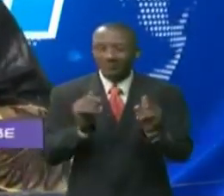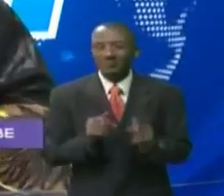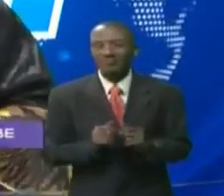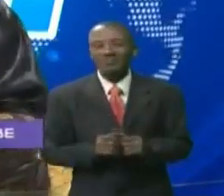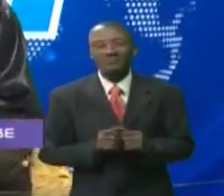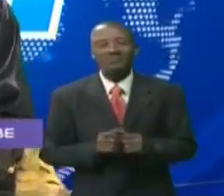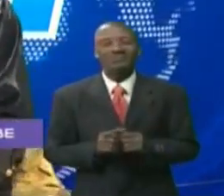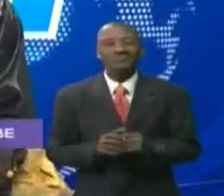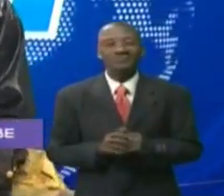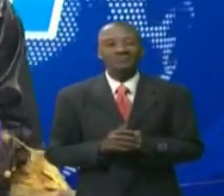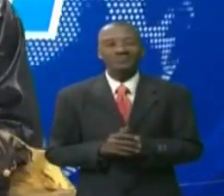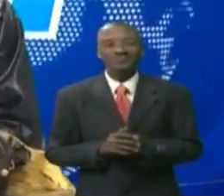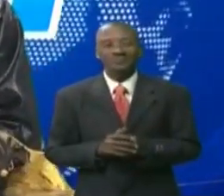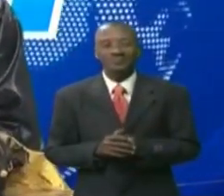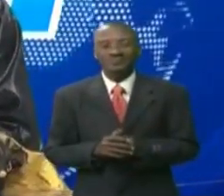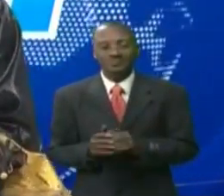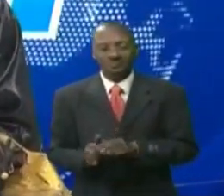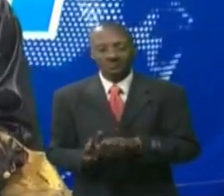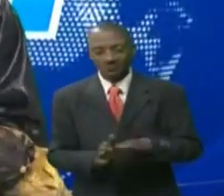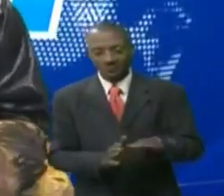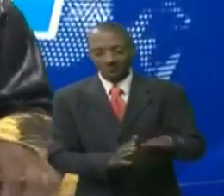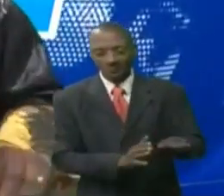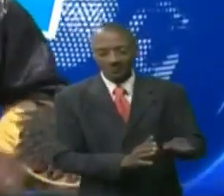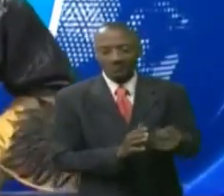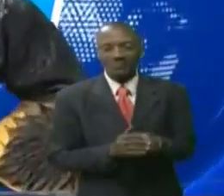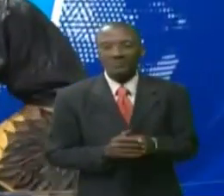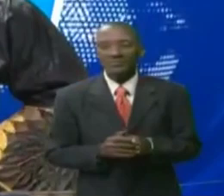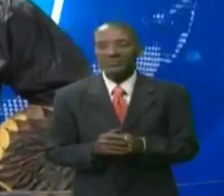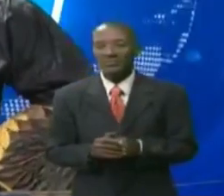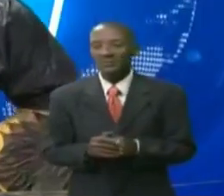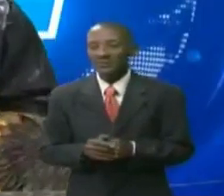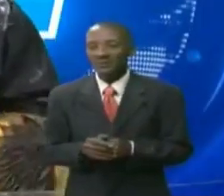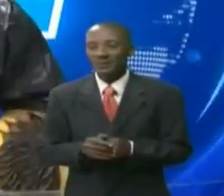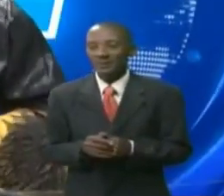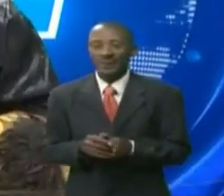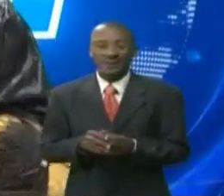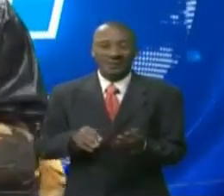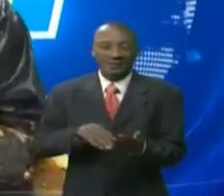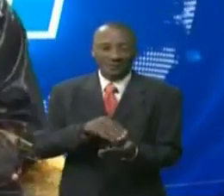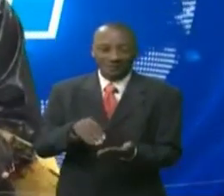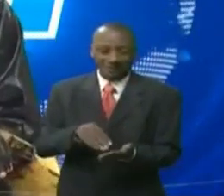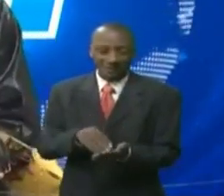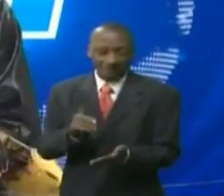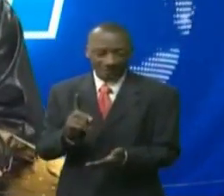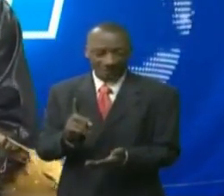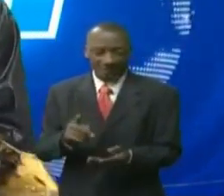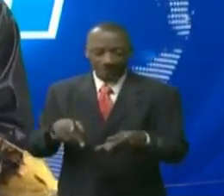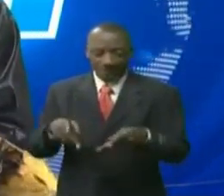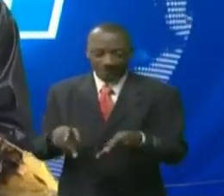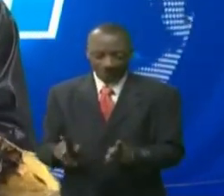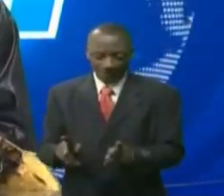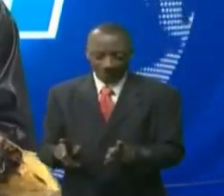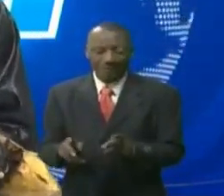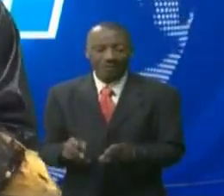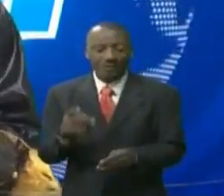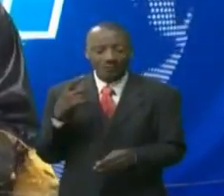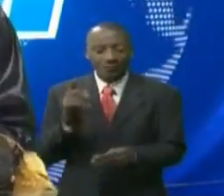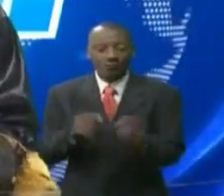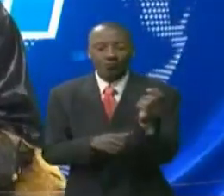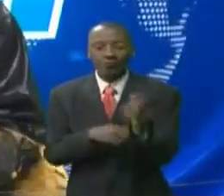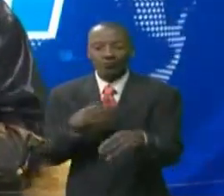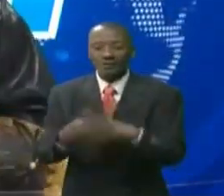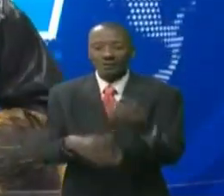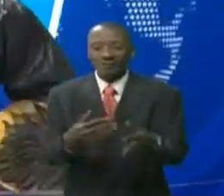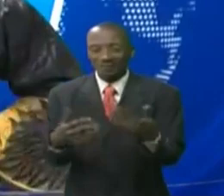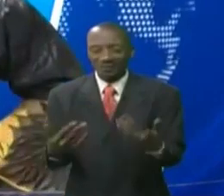congolaise pour vous informer le centre des négos va permettre aux creuseurs artisanau d'en savoir un peu